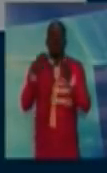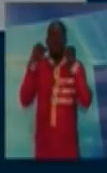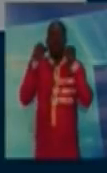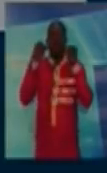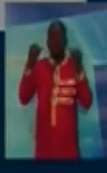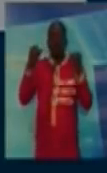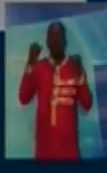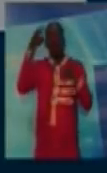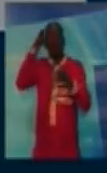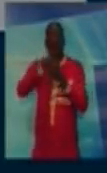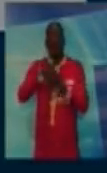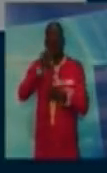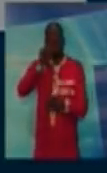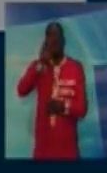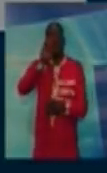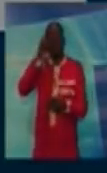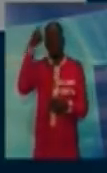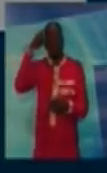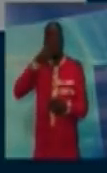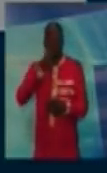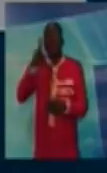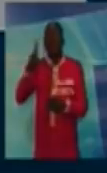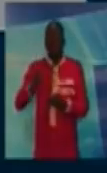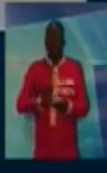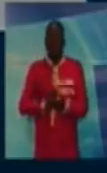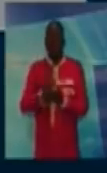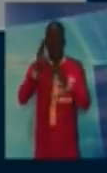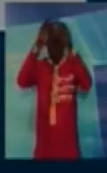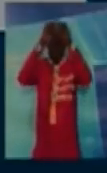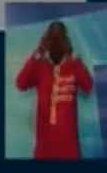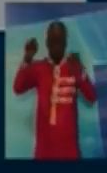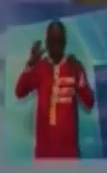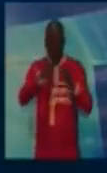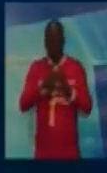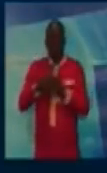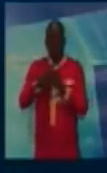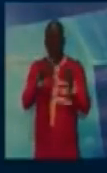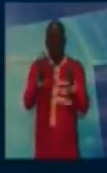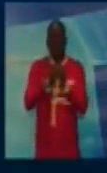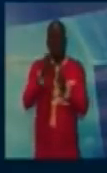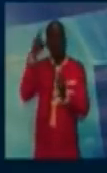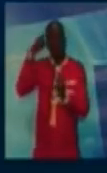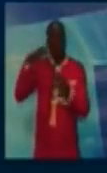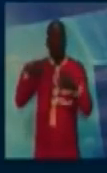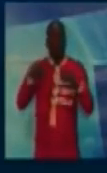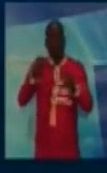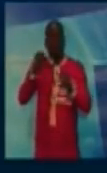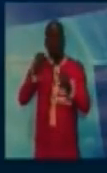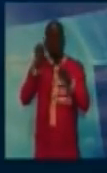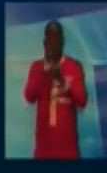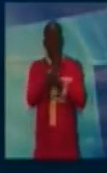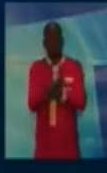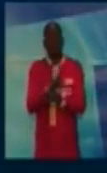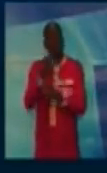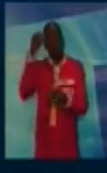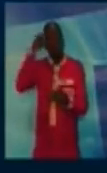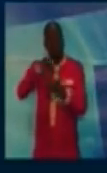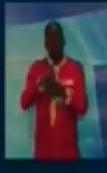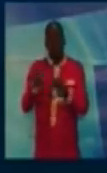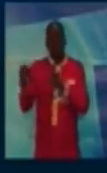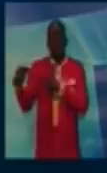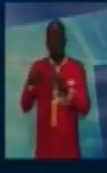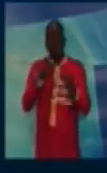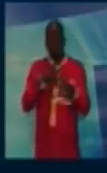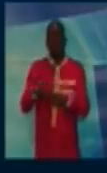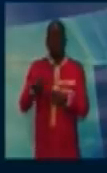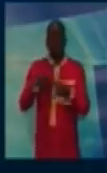L'information parue dans le New York Times a été confirmée par le président américain avec force détail. Nous étions prêts à riposter contre trois sites